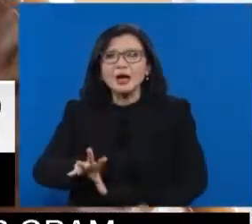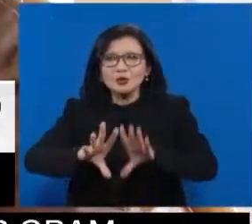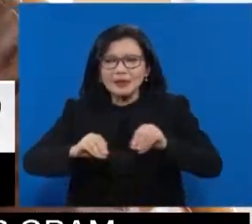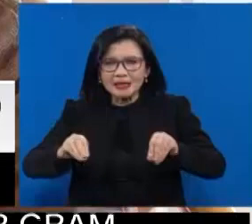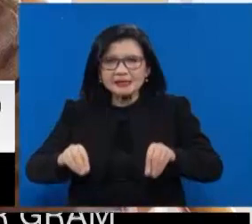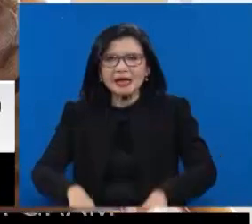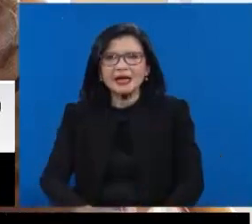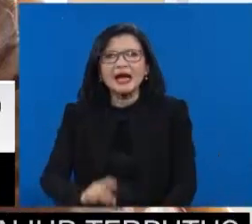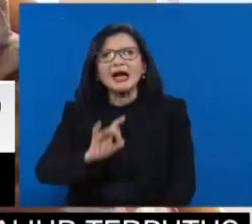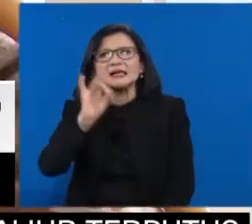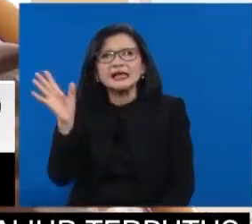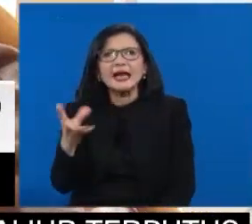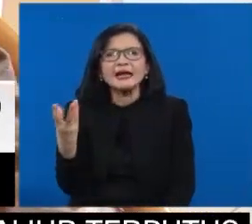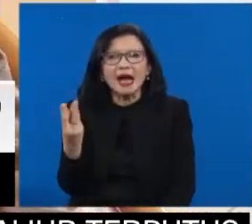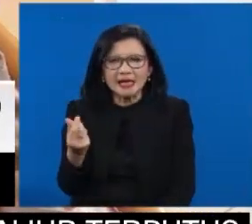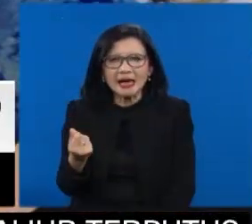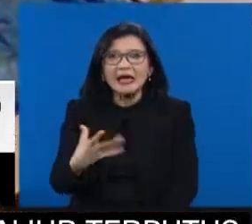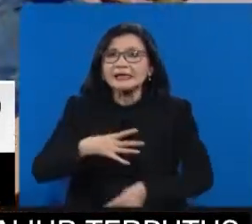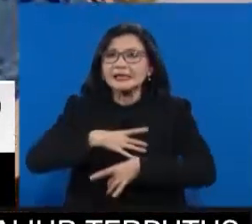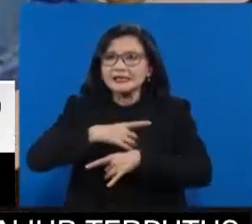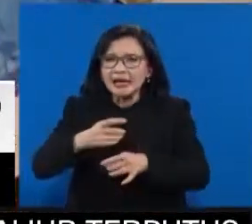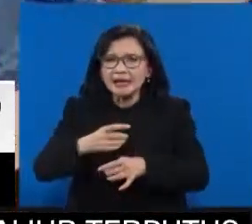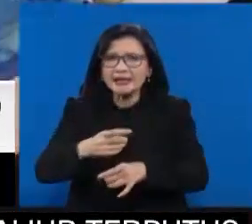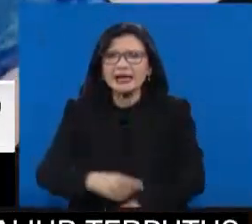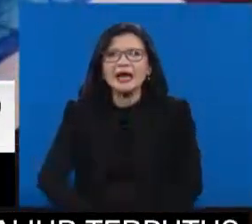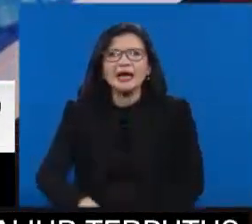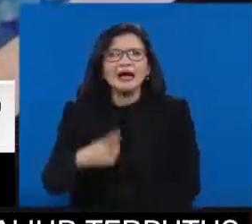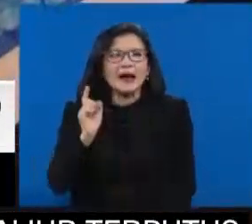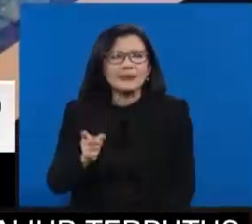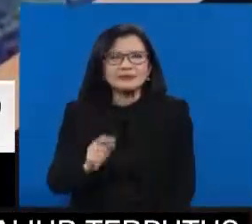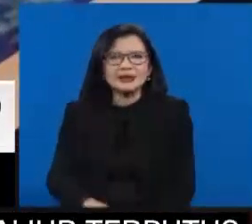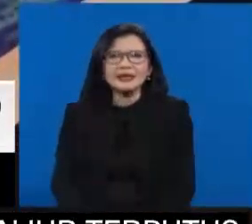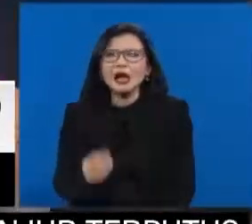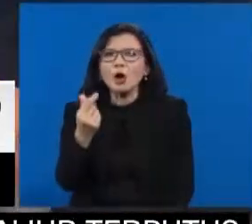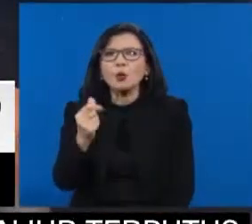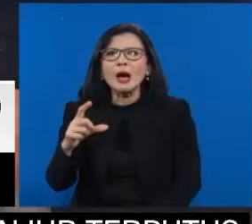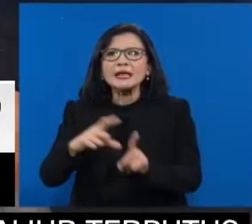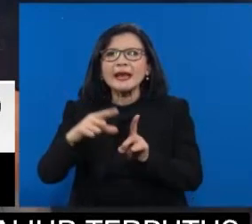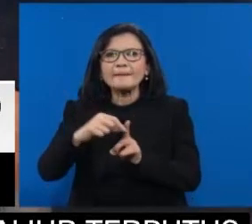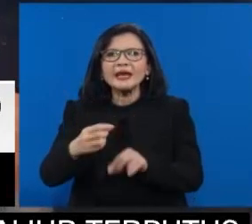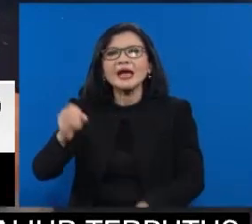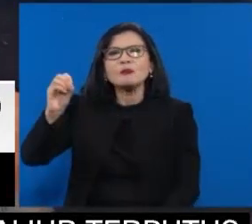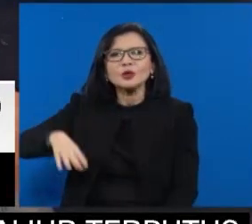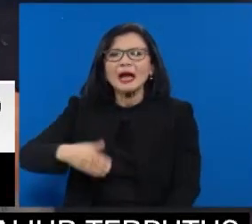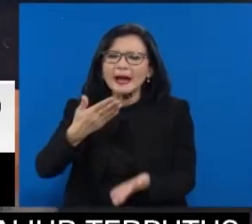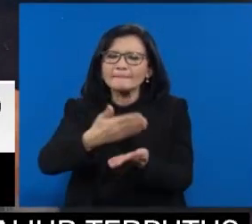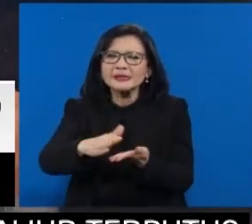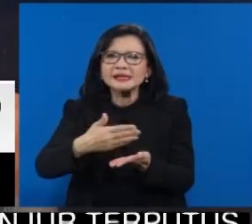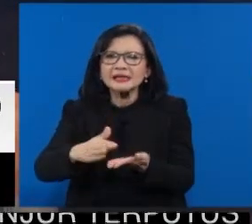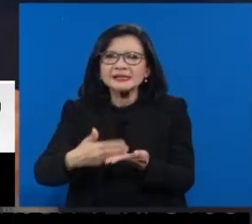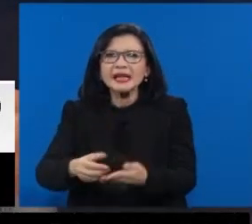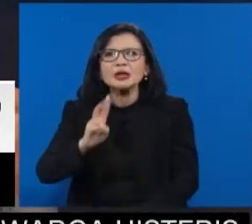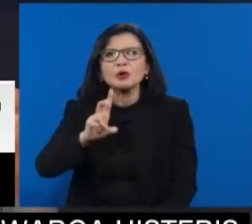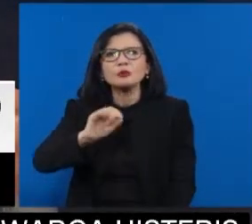mengatakan selain karena harga, tertarik mencari hunian TOD lantaran uang muka yang rendah dan bisa dicicil hingga 20